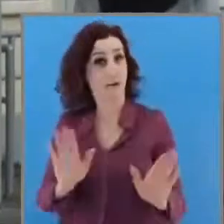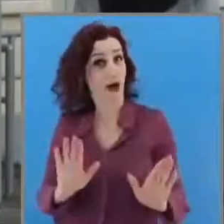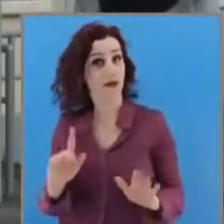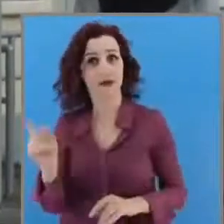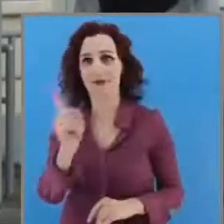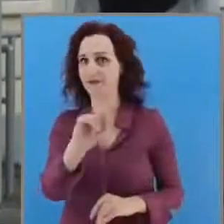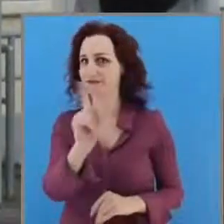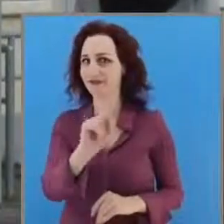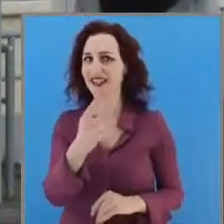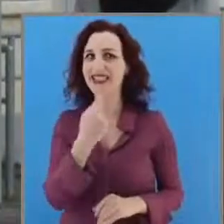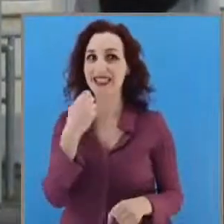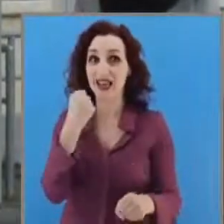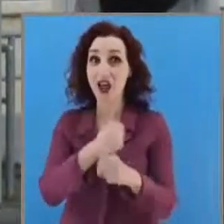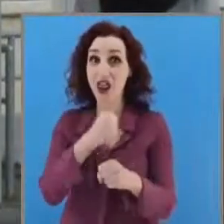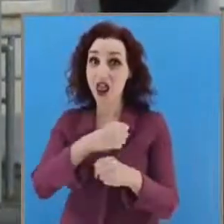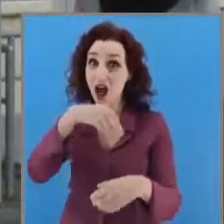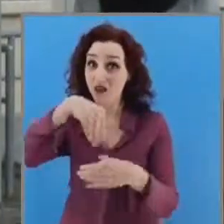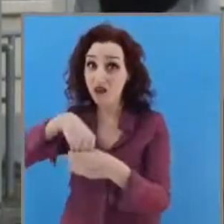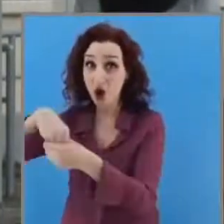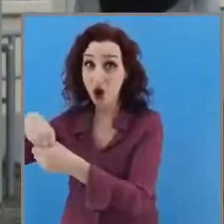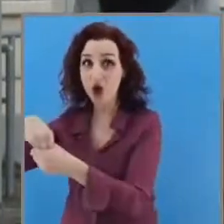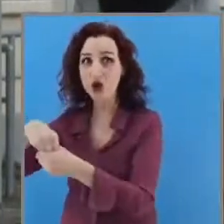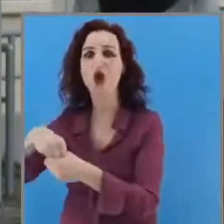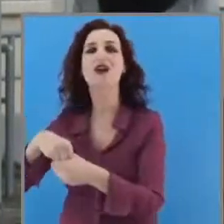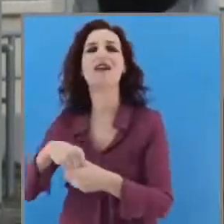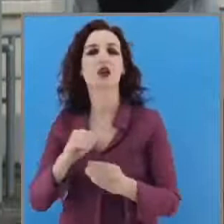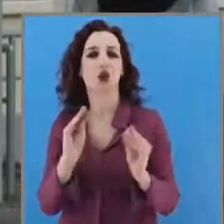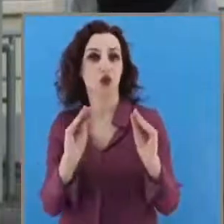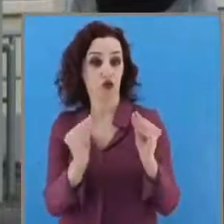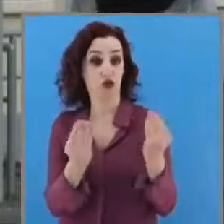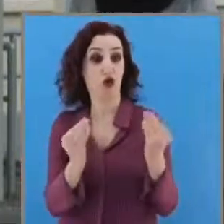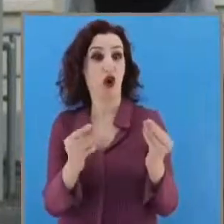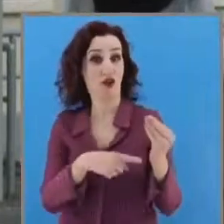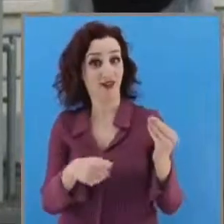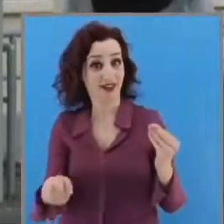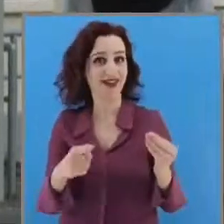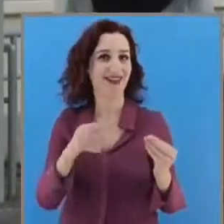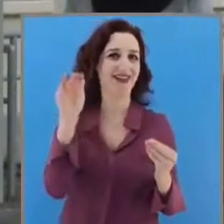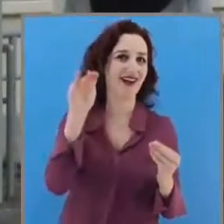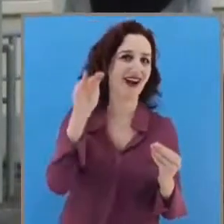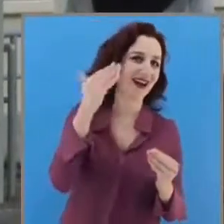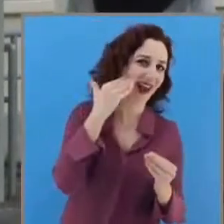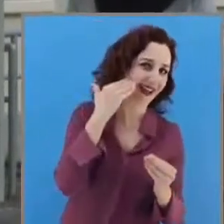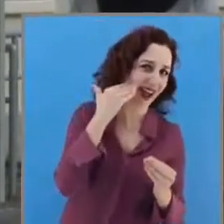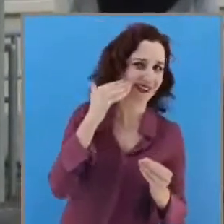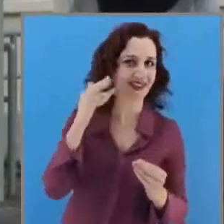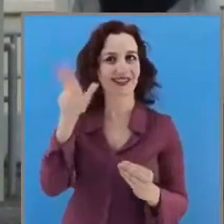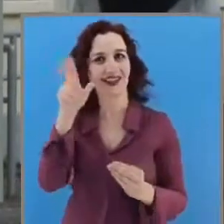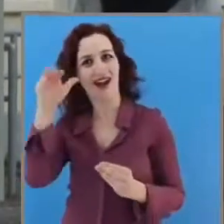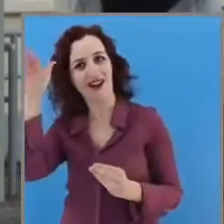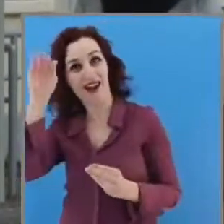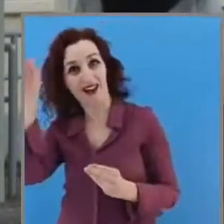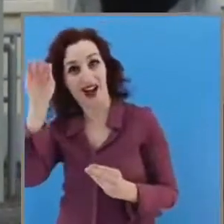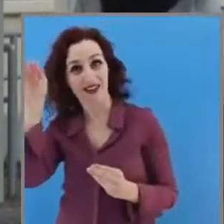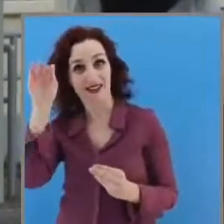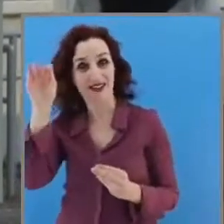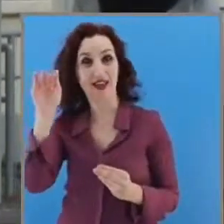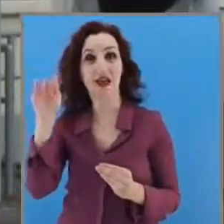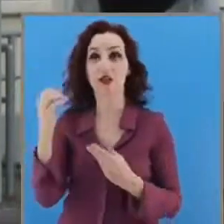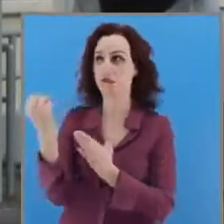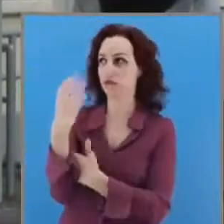sono operatori di giovani, di ragazze e di ragazzi che stanno uscendo, sono usciti dal periodo